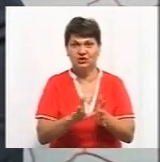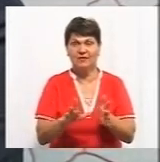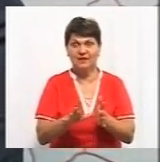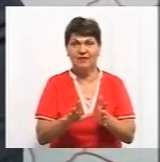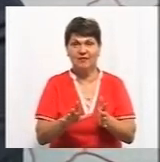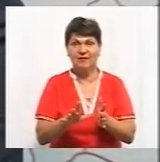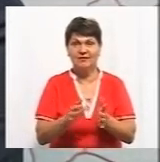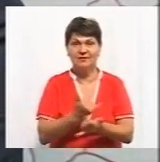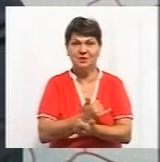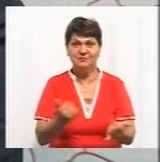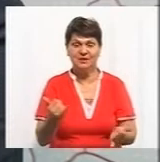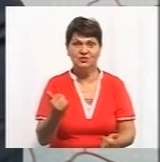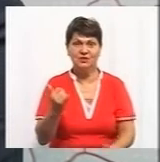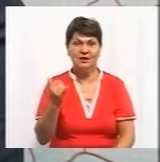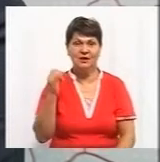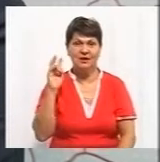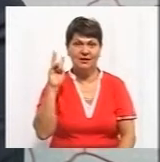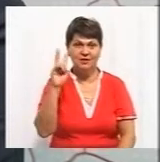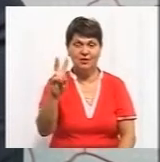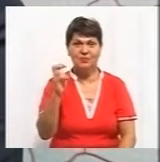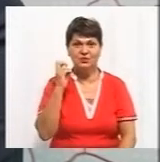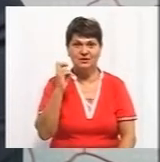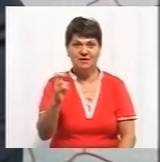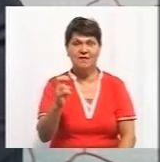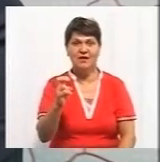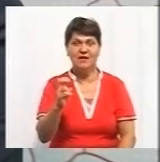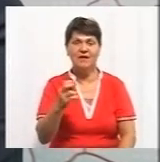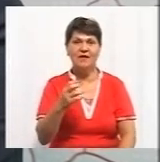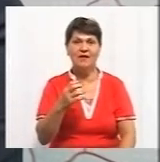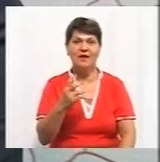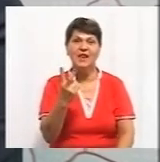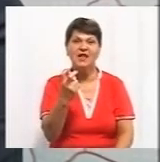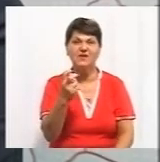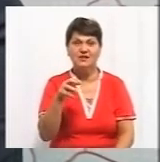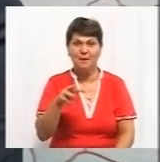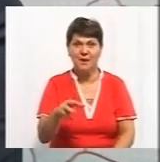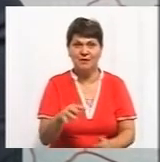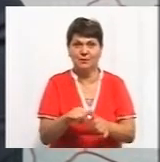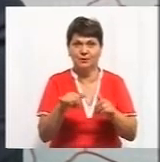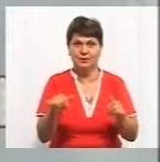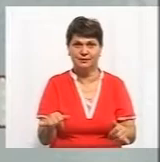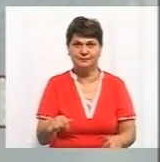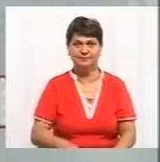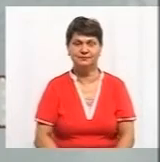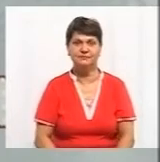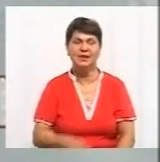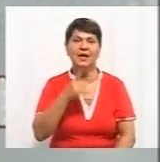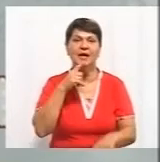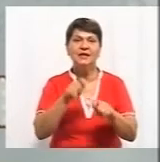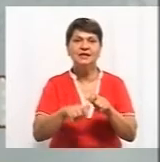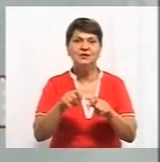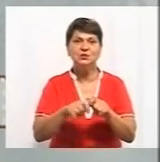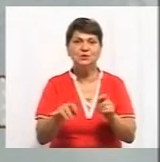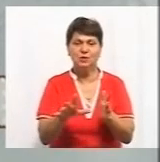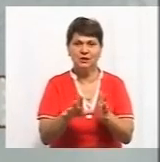рух трамваї, тролейбуси, ще на 1200 метрів відносно тієї лінії, яка була на той день. Тестують лінію, тобто